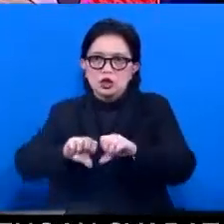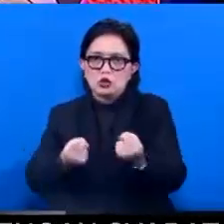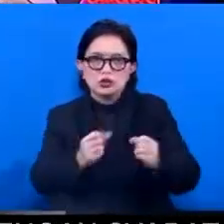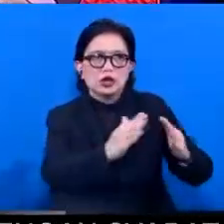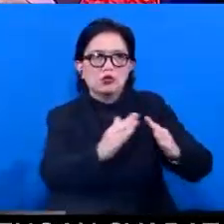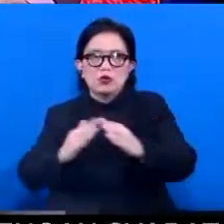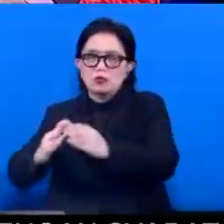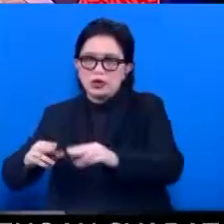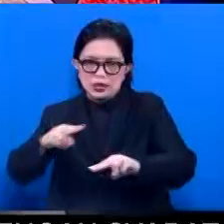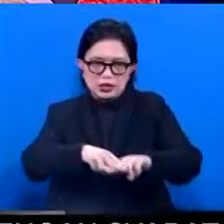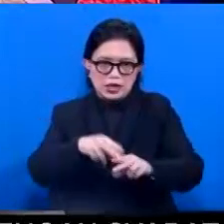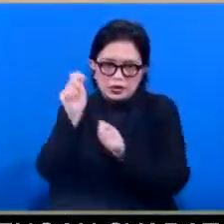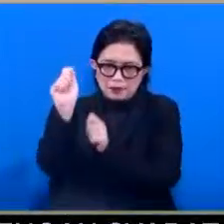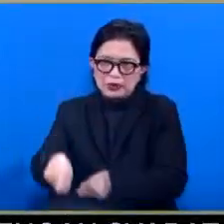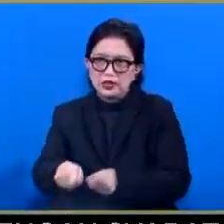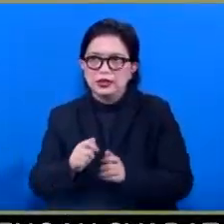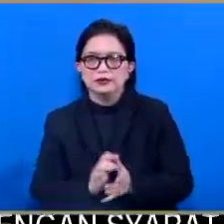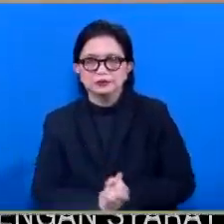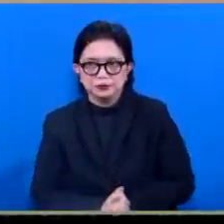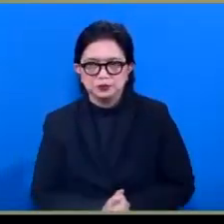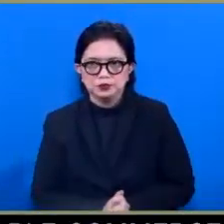lahan pertanian.